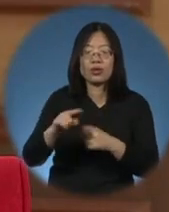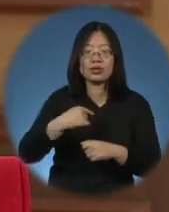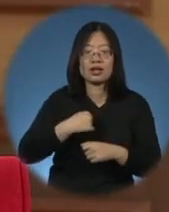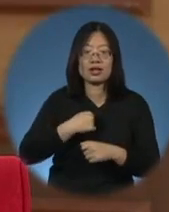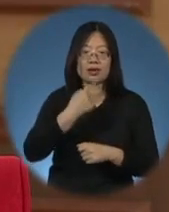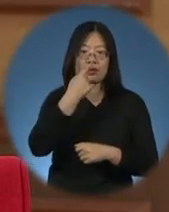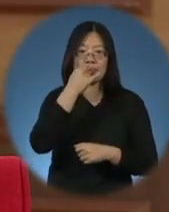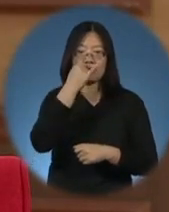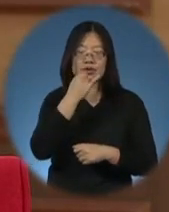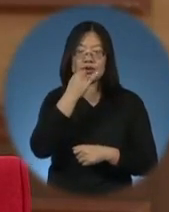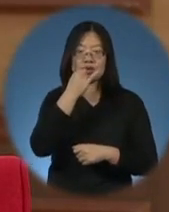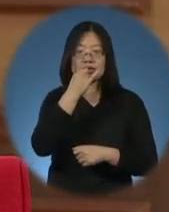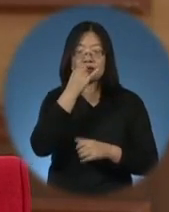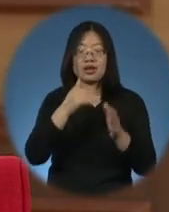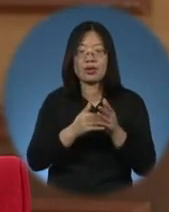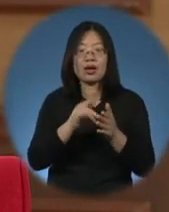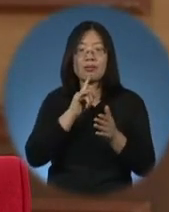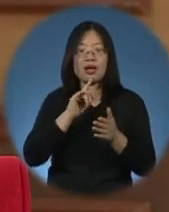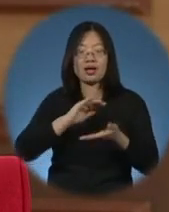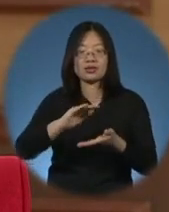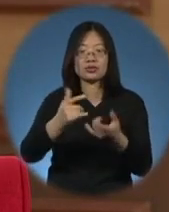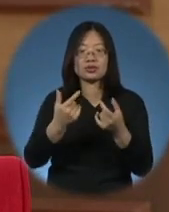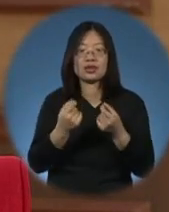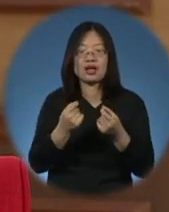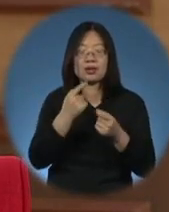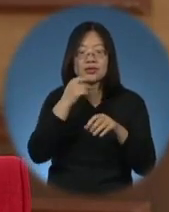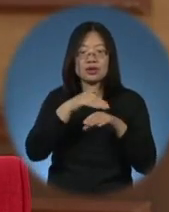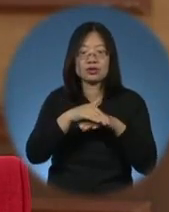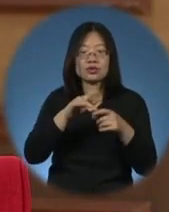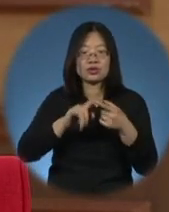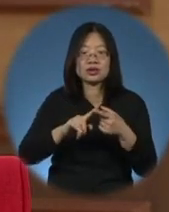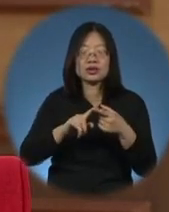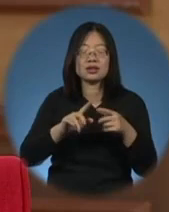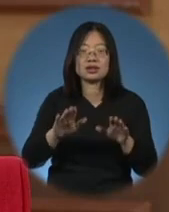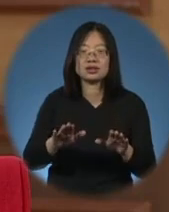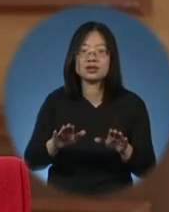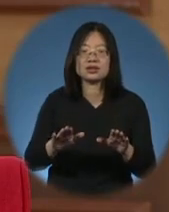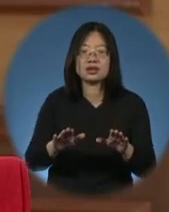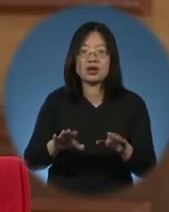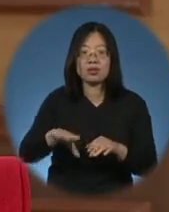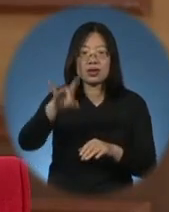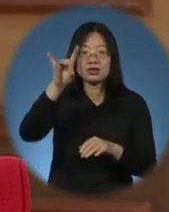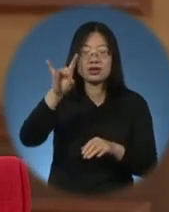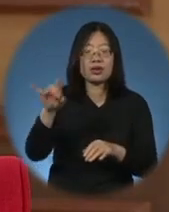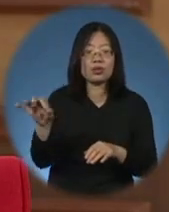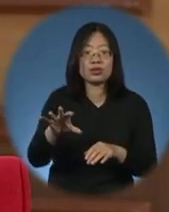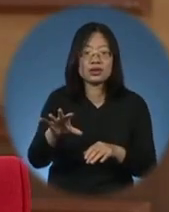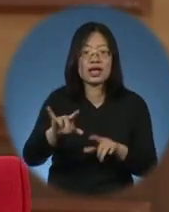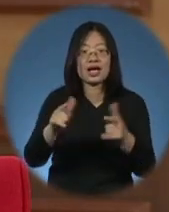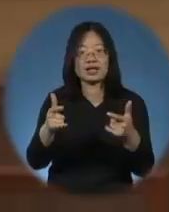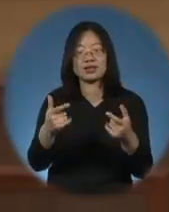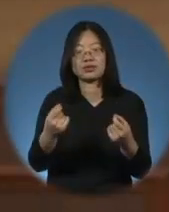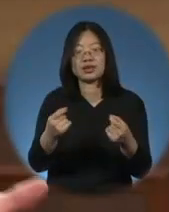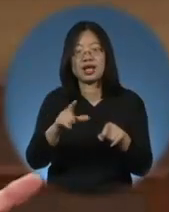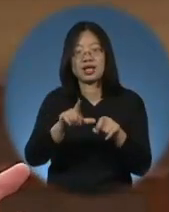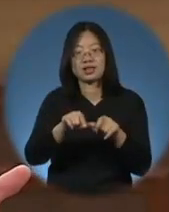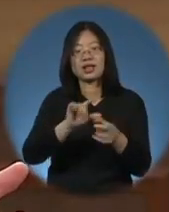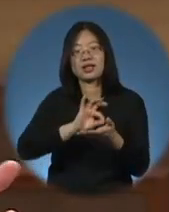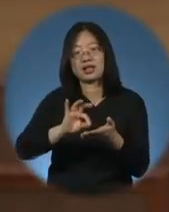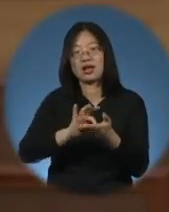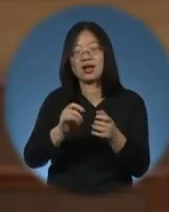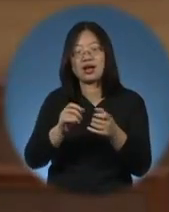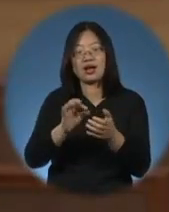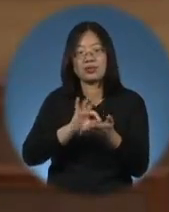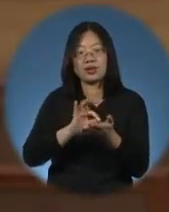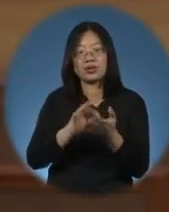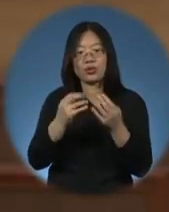어떤 제가 배울 수 있는 점은 있어 보였어요. 말씀하신 것처럼 민주주의라는 것이 그 일단 공짜는 아니라는 거. 시간이 걸린다는. 시간이 오래